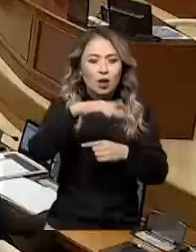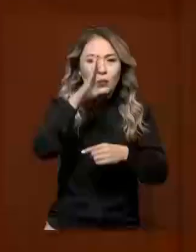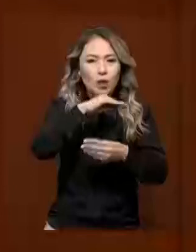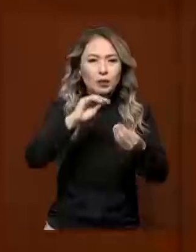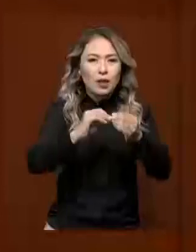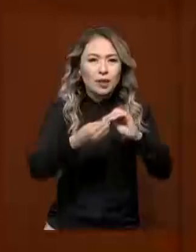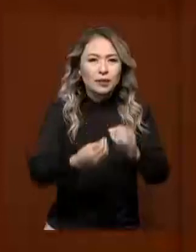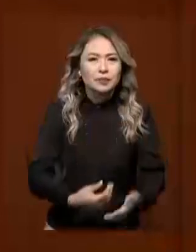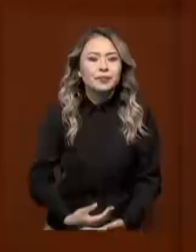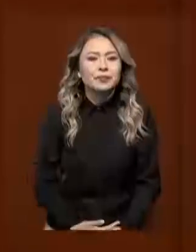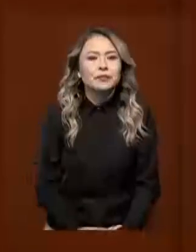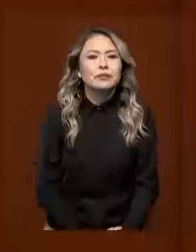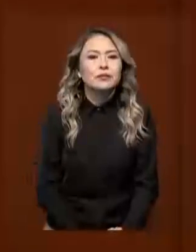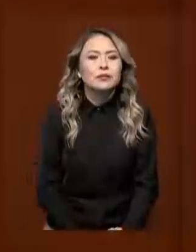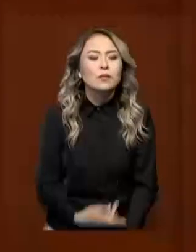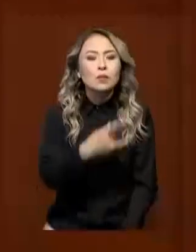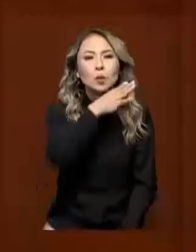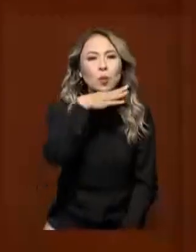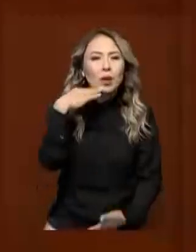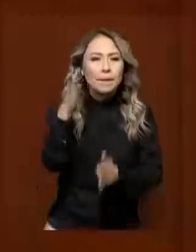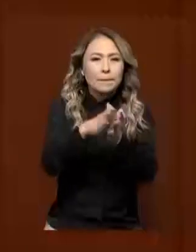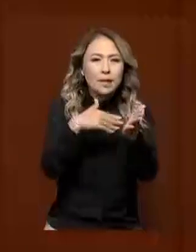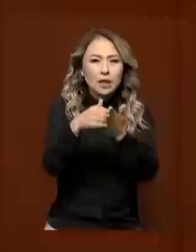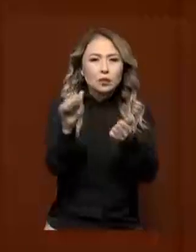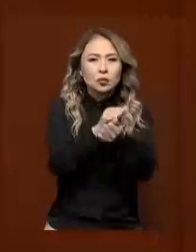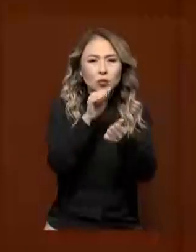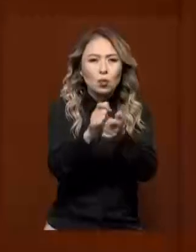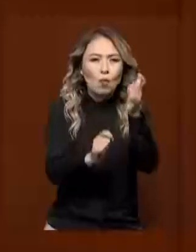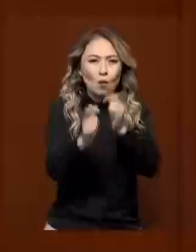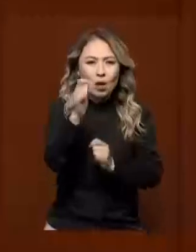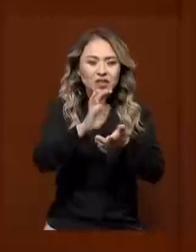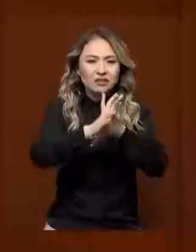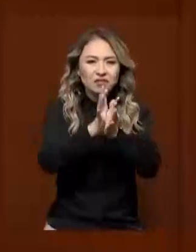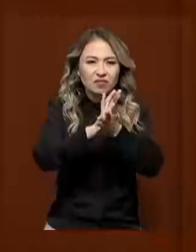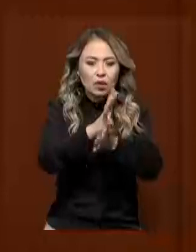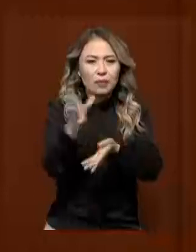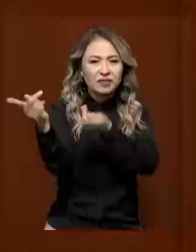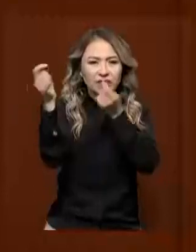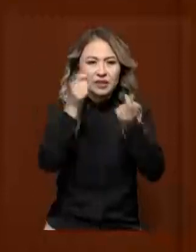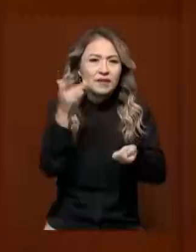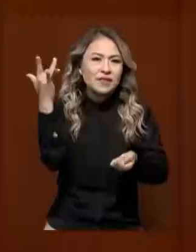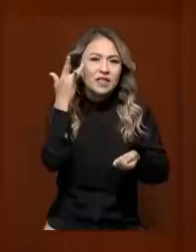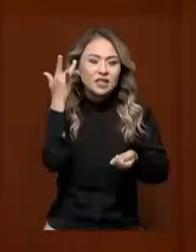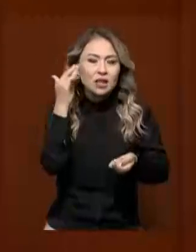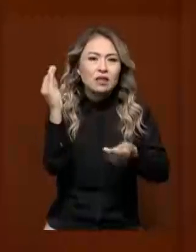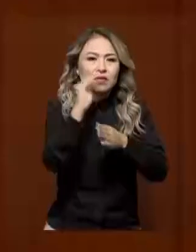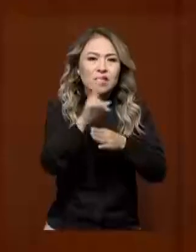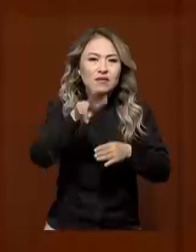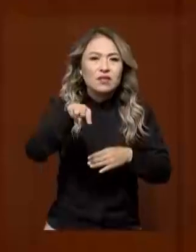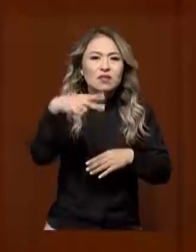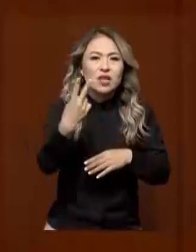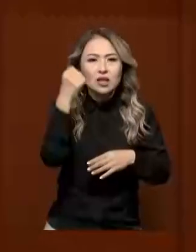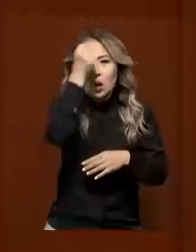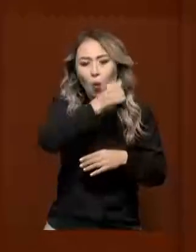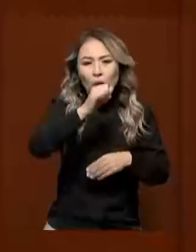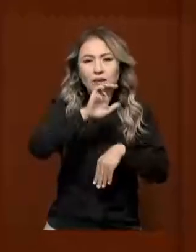отыр. Көбіне май, құрғақ сүт, ірімшік және сүзбені шетелден тасымалдап отырмыз. 2022 жылы сүт